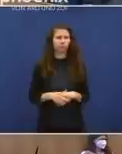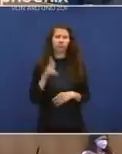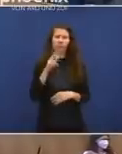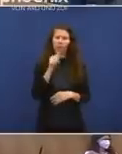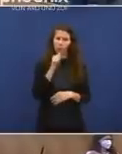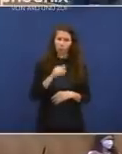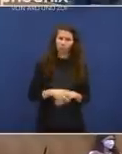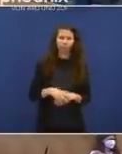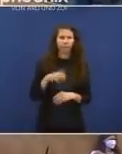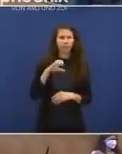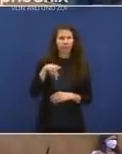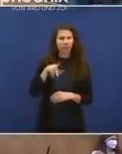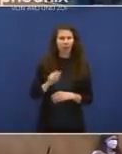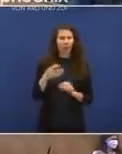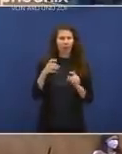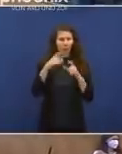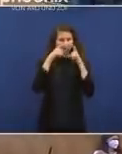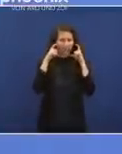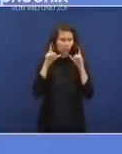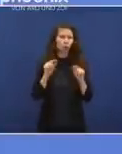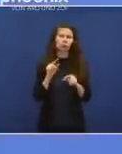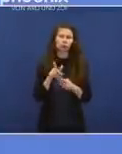Diese CPR-Masken, das sind ja